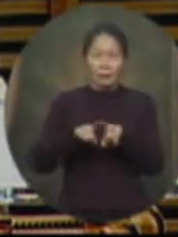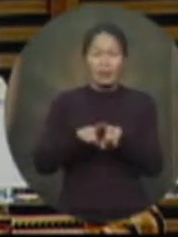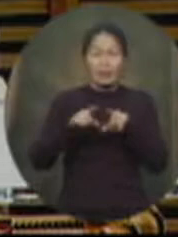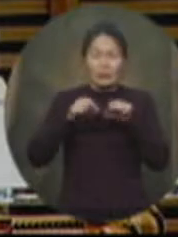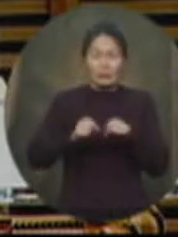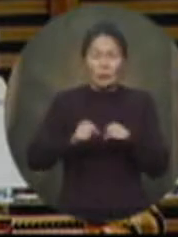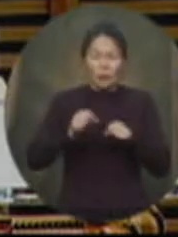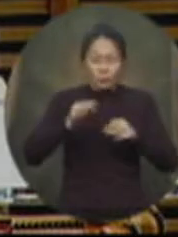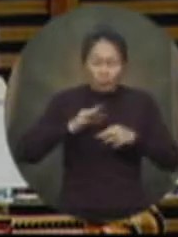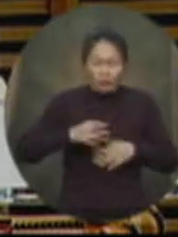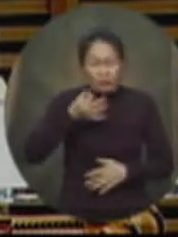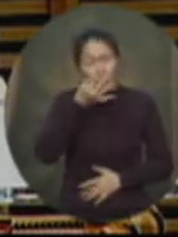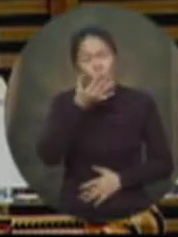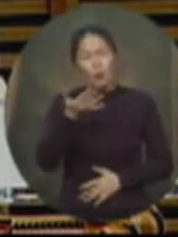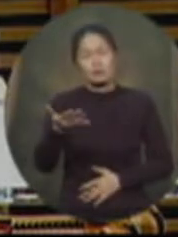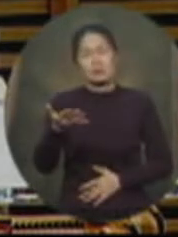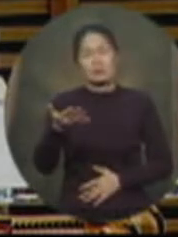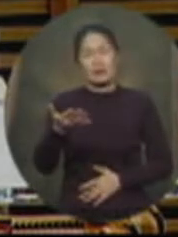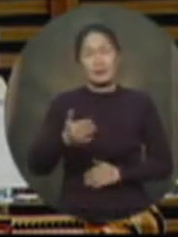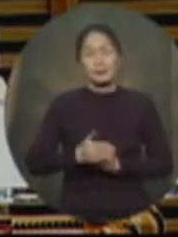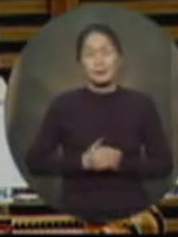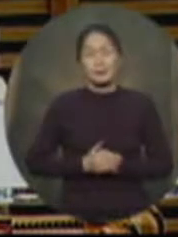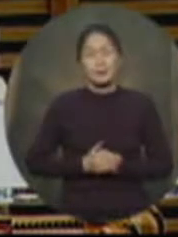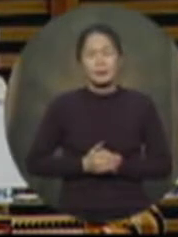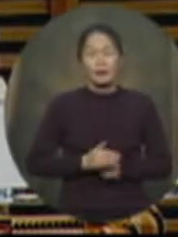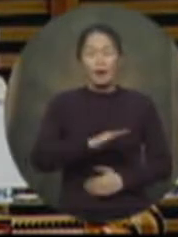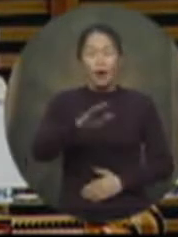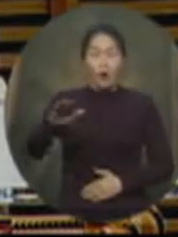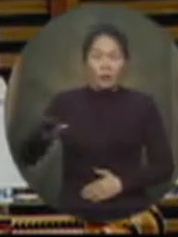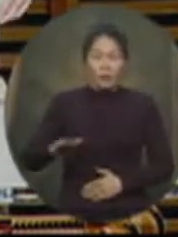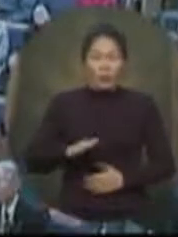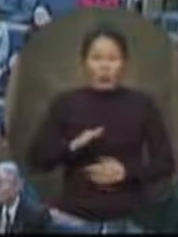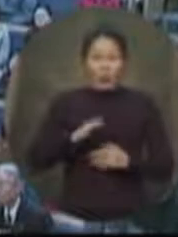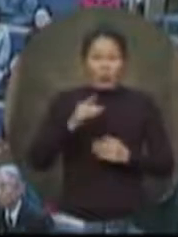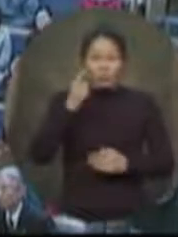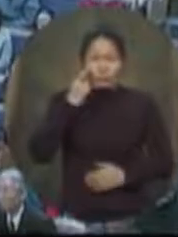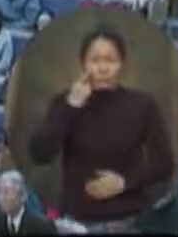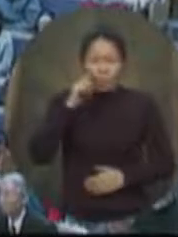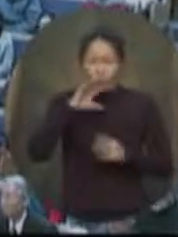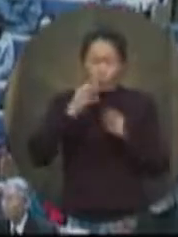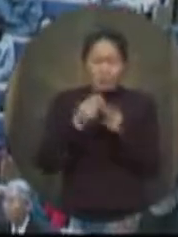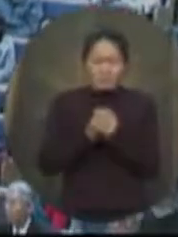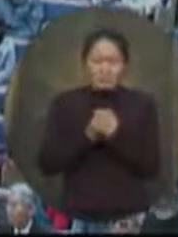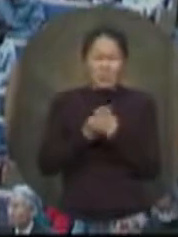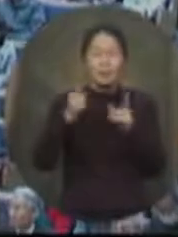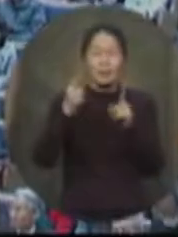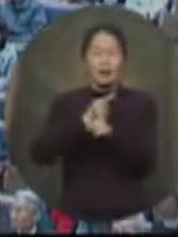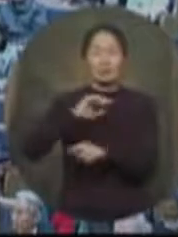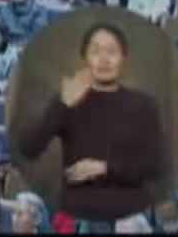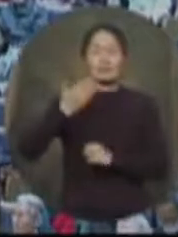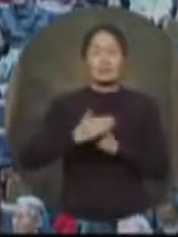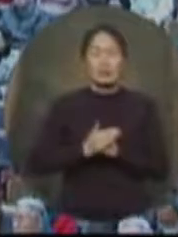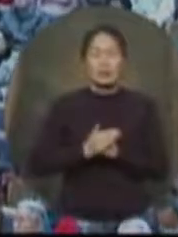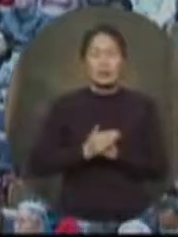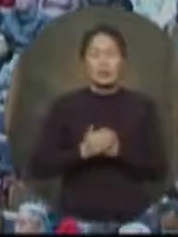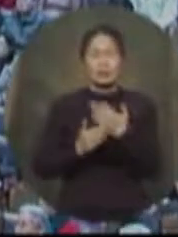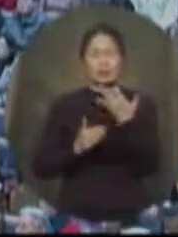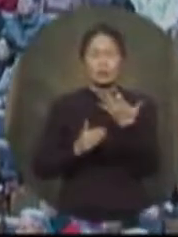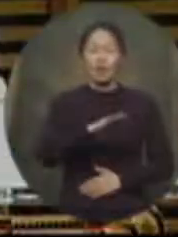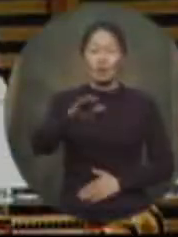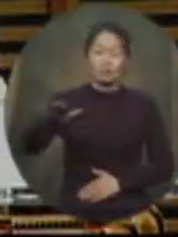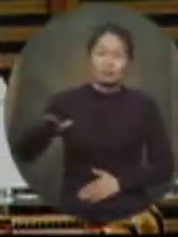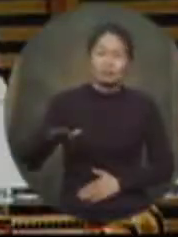것을 놀랍게 보여주세요 여러분의 눈이 완전히 달라지게 됩니다 성도여러분